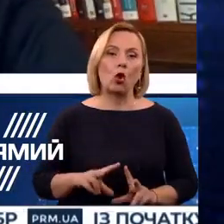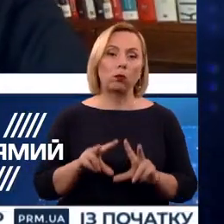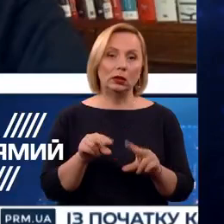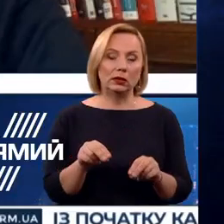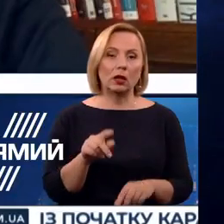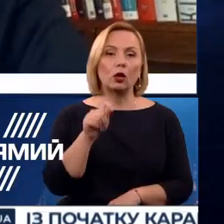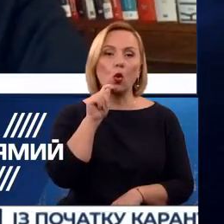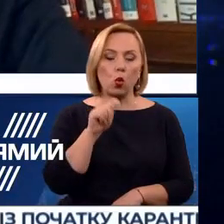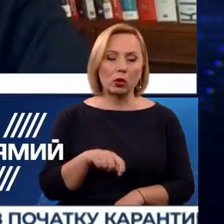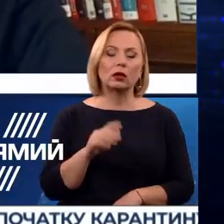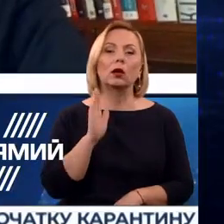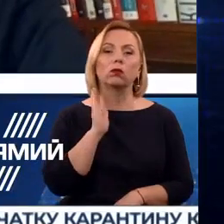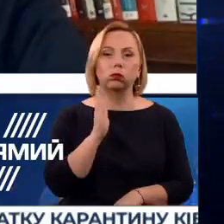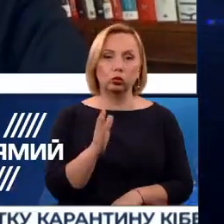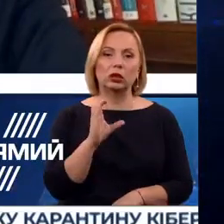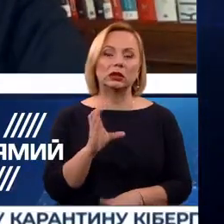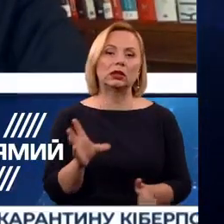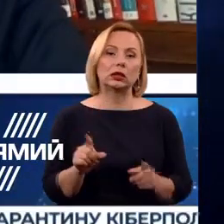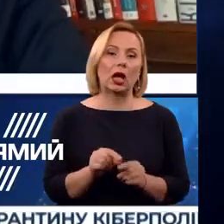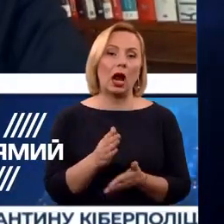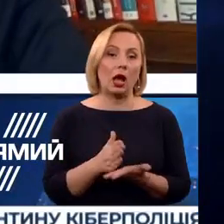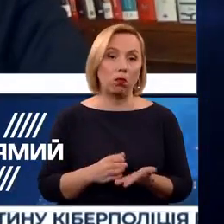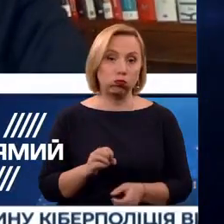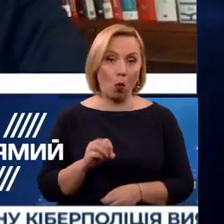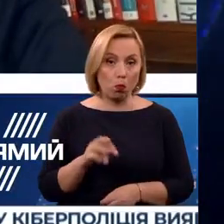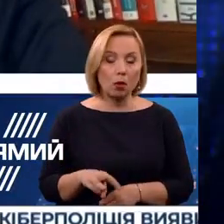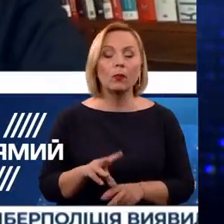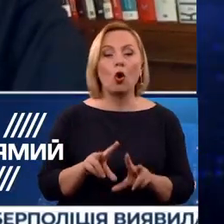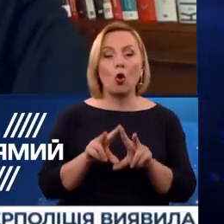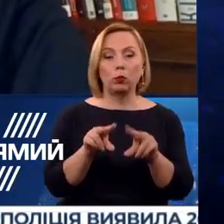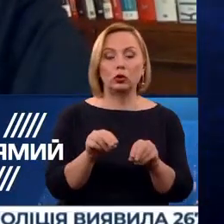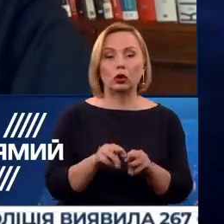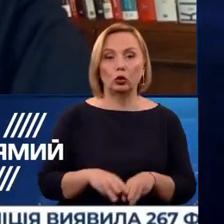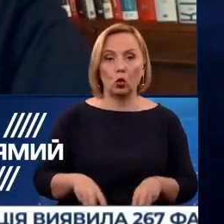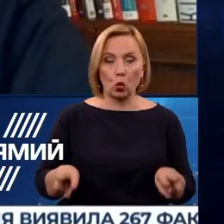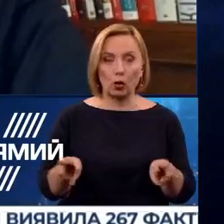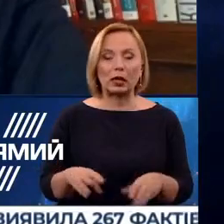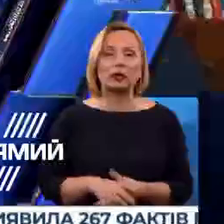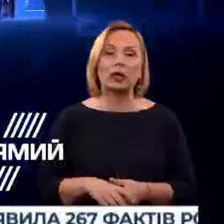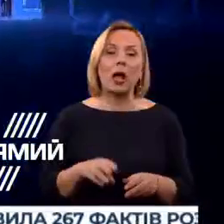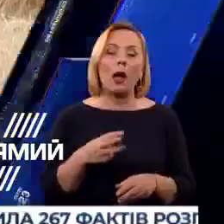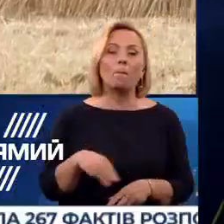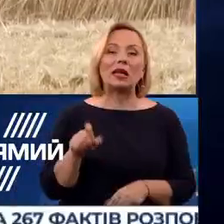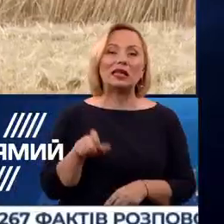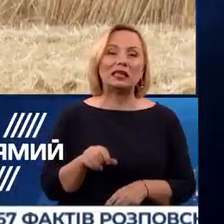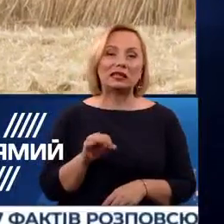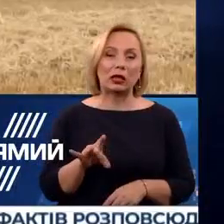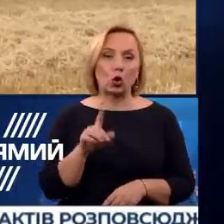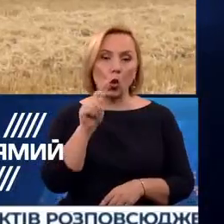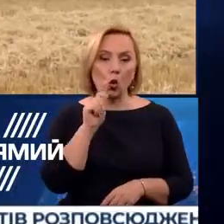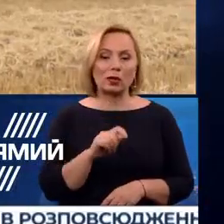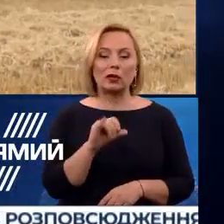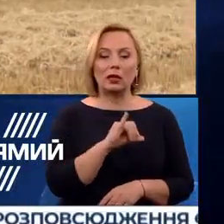буде з хлібом, попри карантинні заходи. Це обіцяють в уряді. Міністр розвитку економіки, торгівлі та сільського господарства України